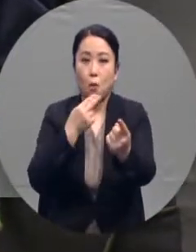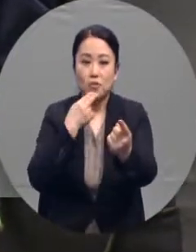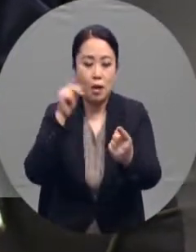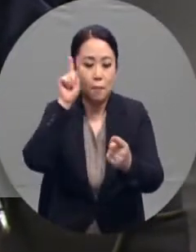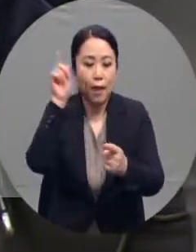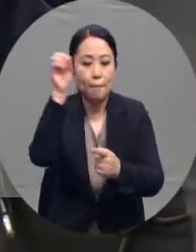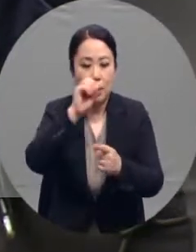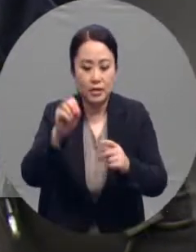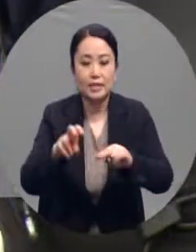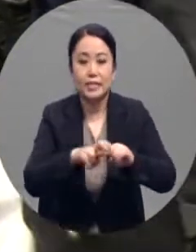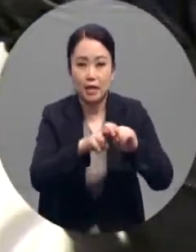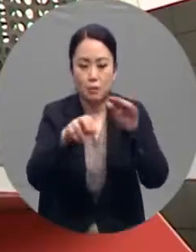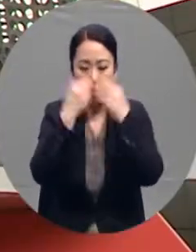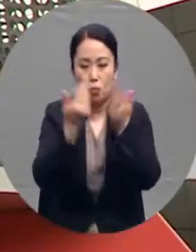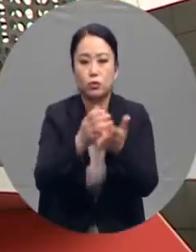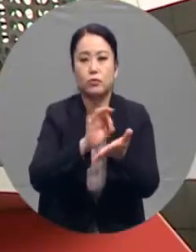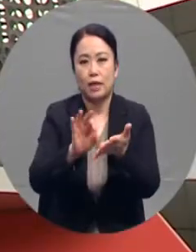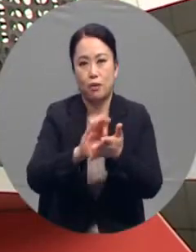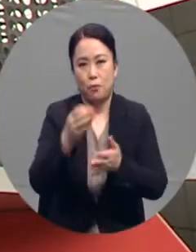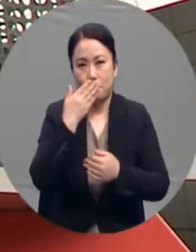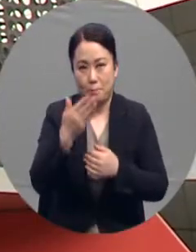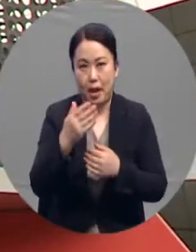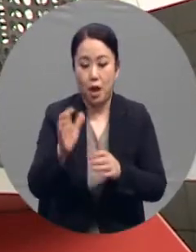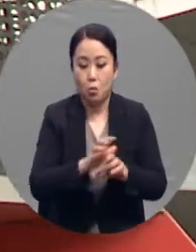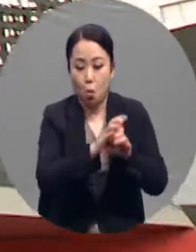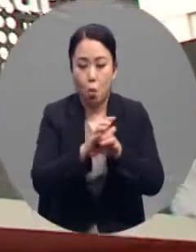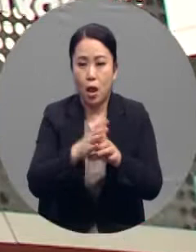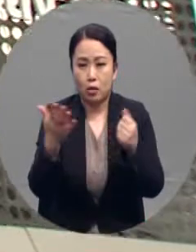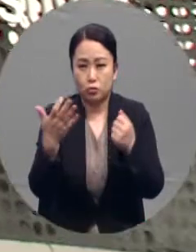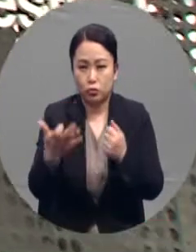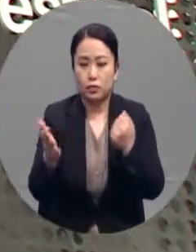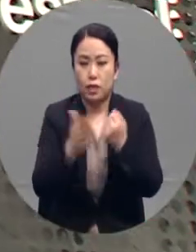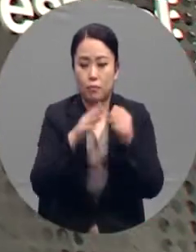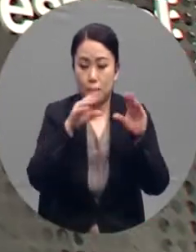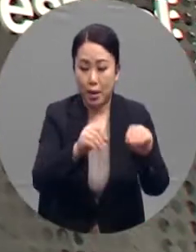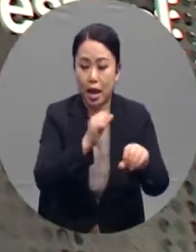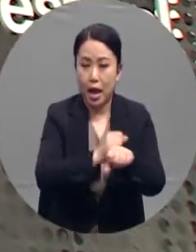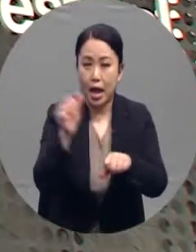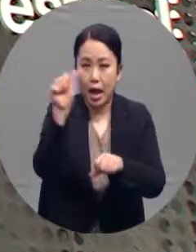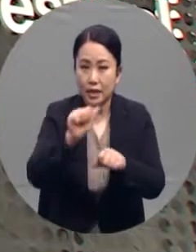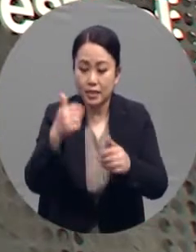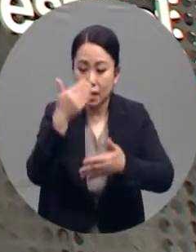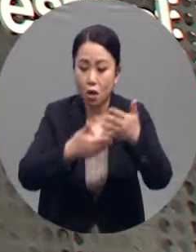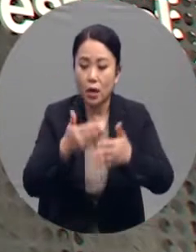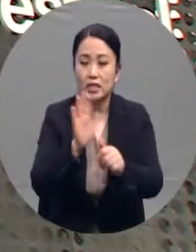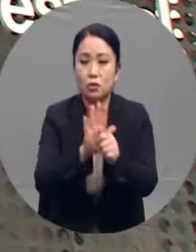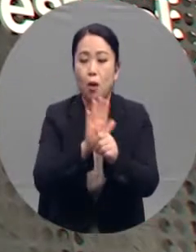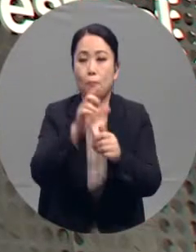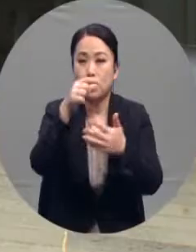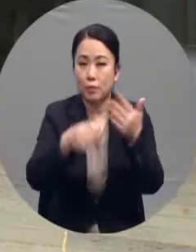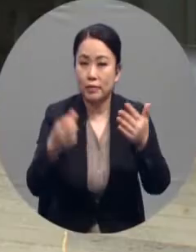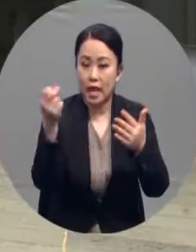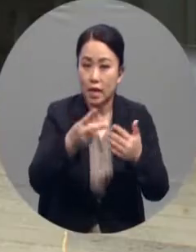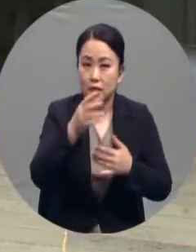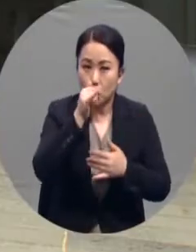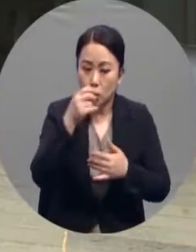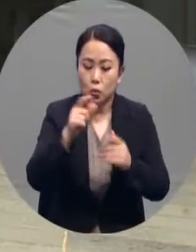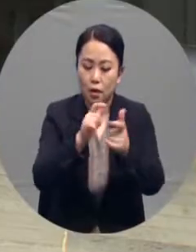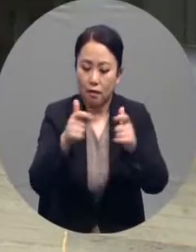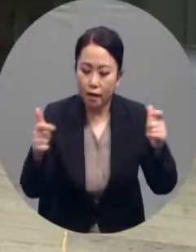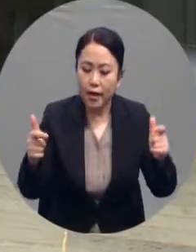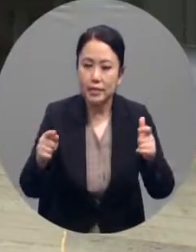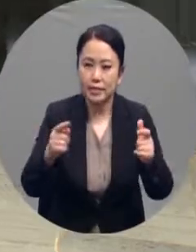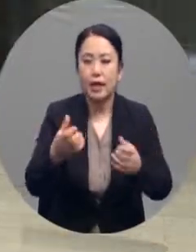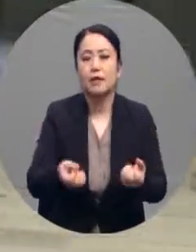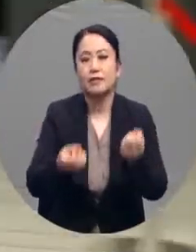100% 모두 사용합니다. 코로나19로 중단됐던 아시아 영화 지원 프로그램도 다시 열리고 각종 대면 행사도